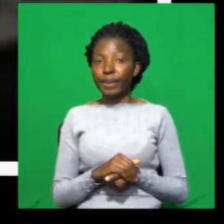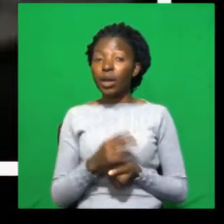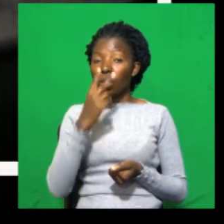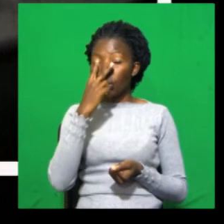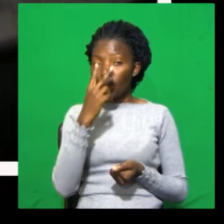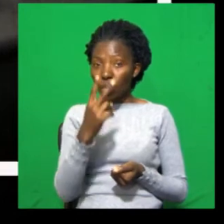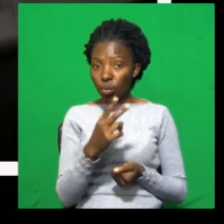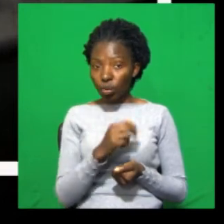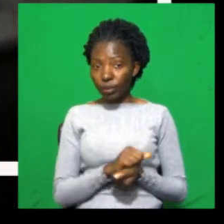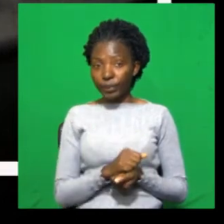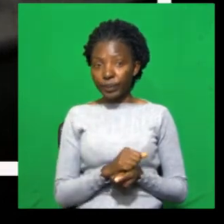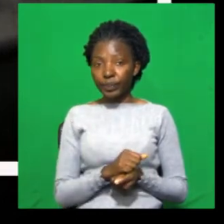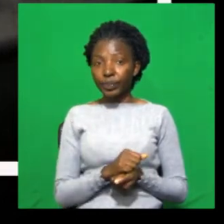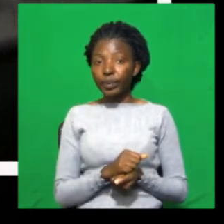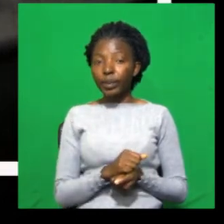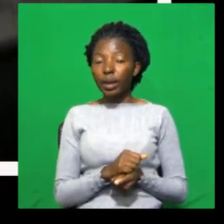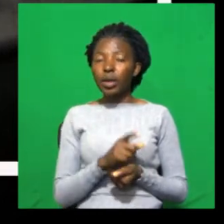Tarirai,